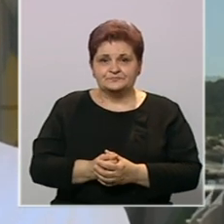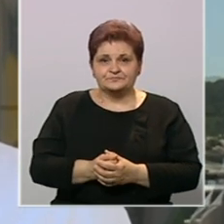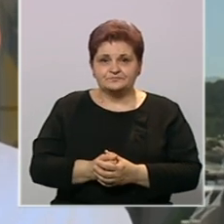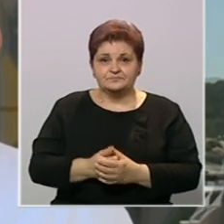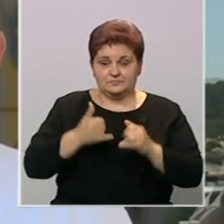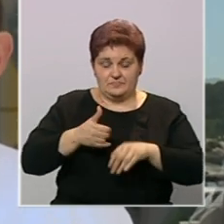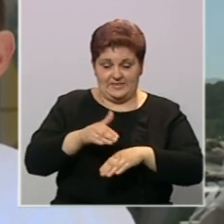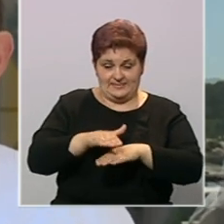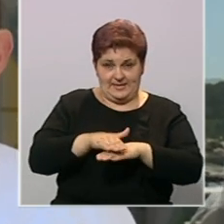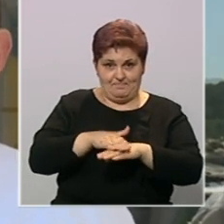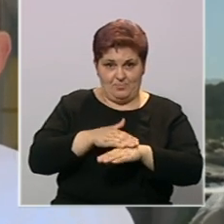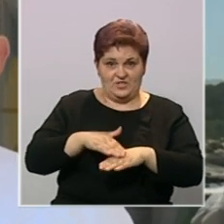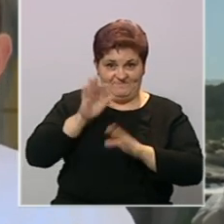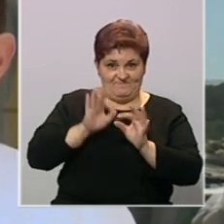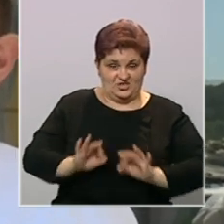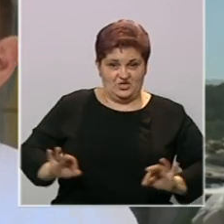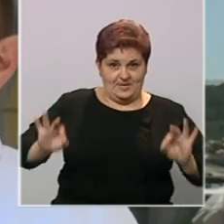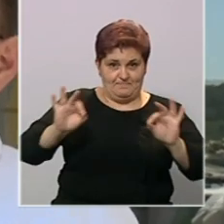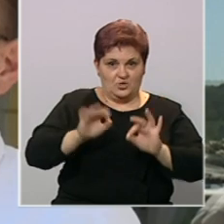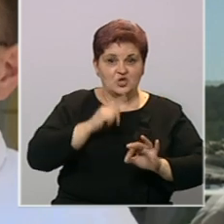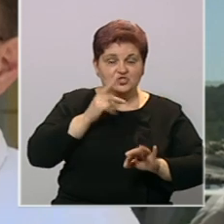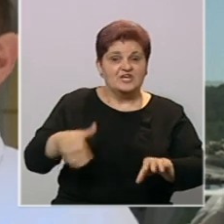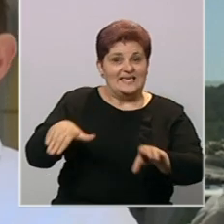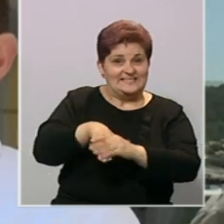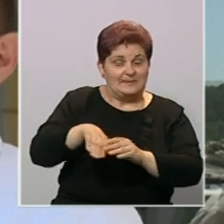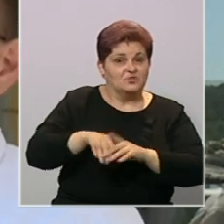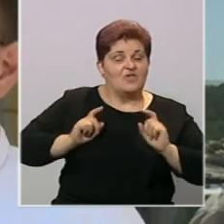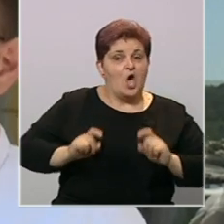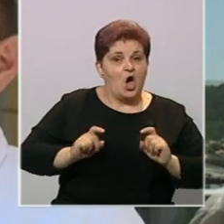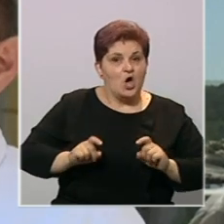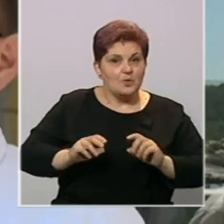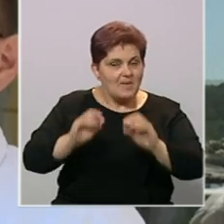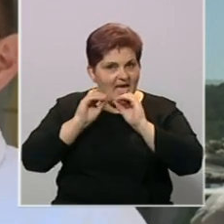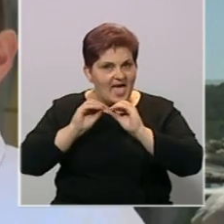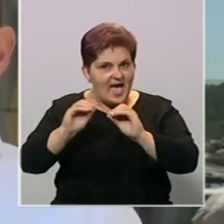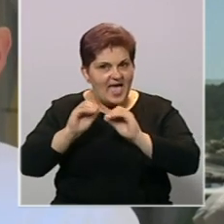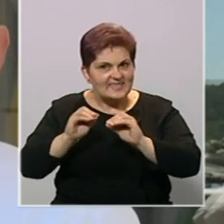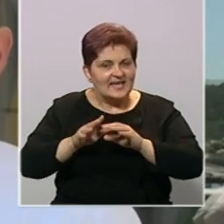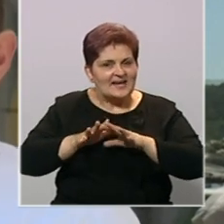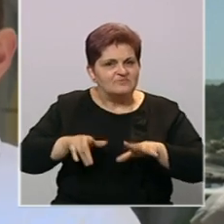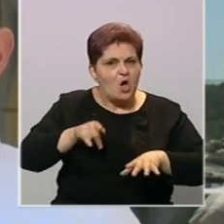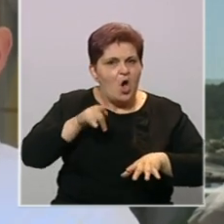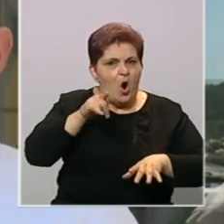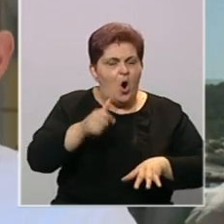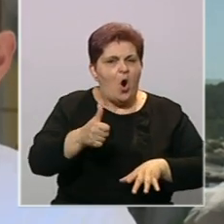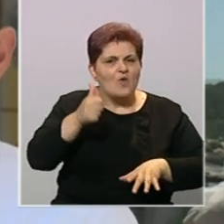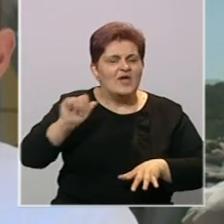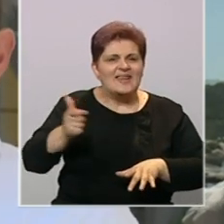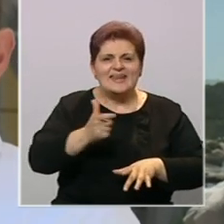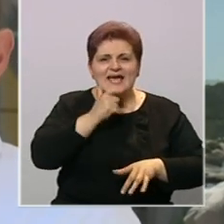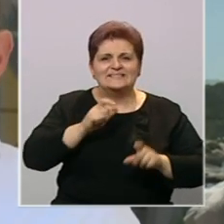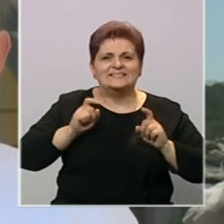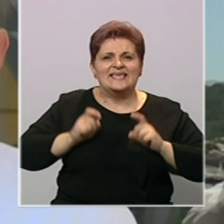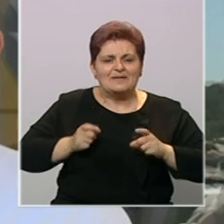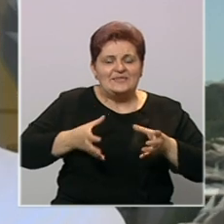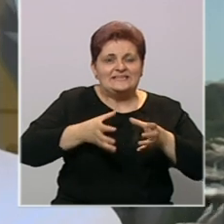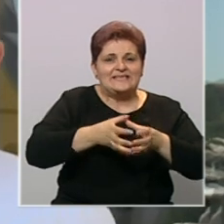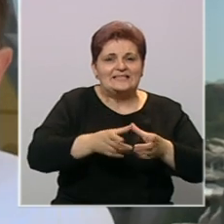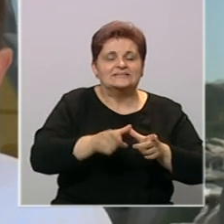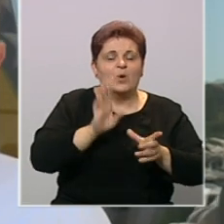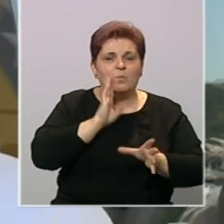Sada počinjemo sa većim projektom koji se tiče zapošljavanja Roma, edukacije i razvoja ove jedne od najstarijih romskih zajednica u